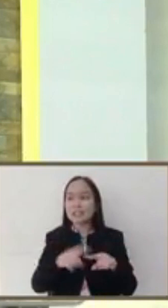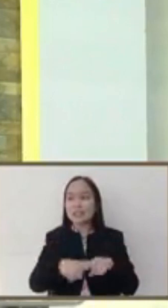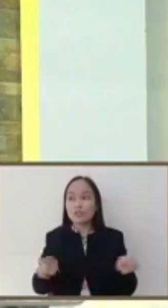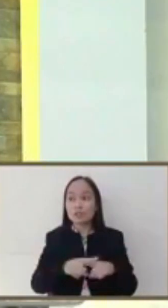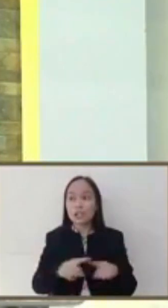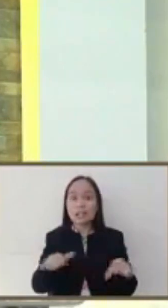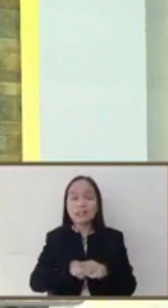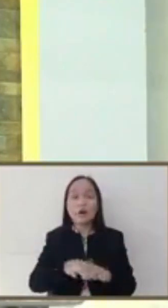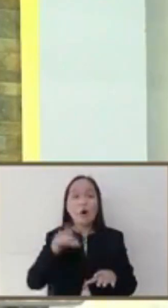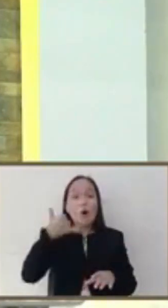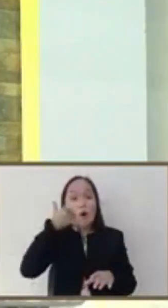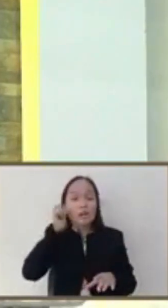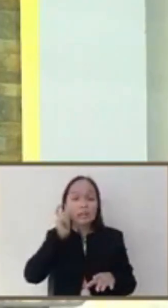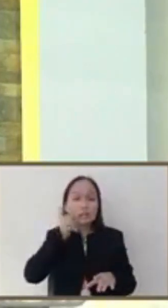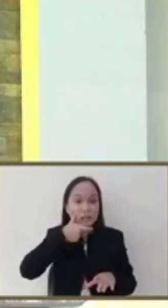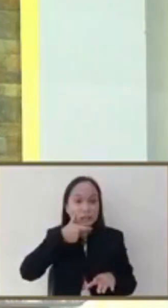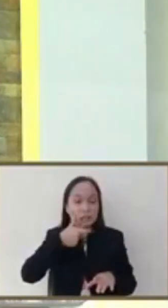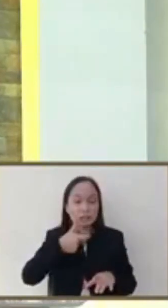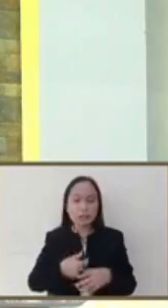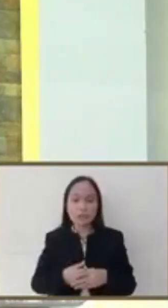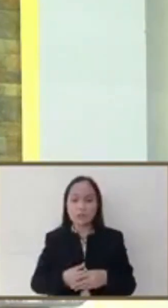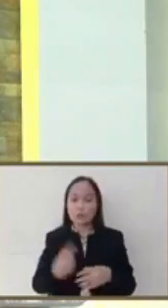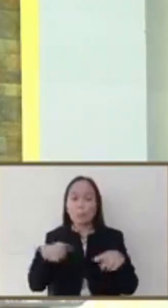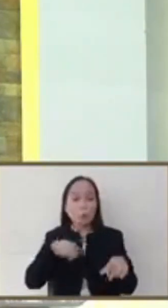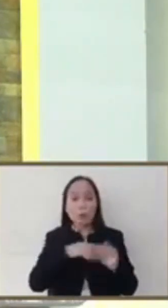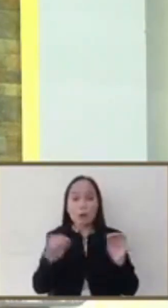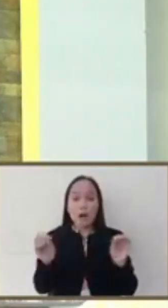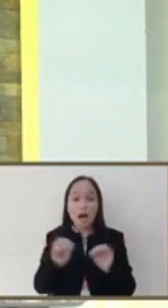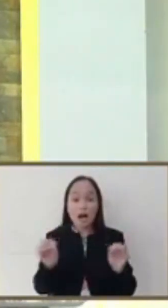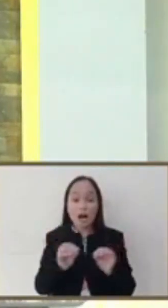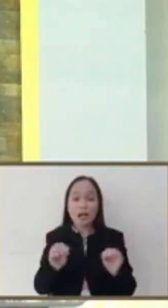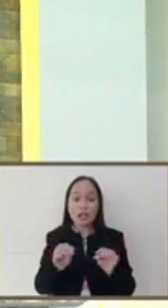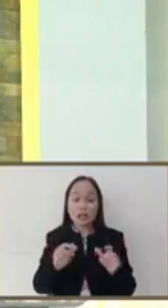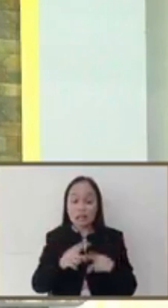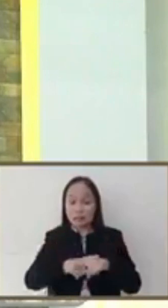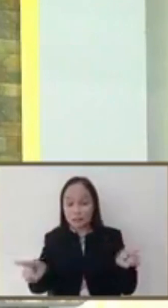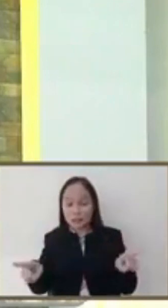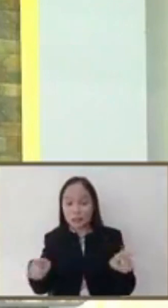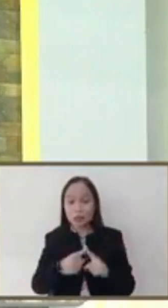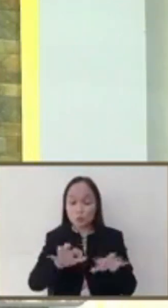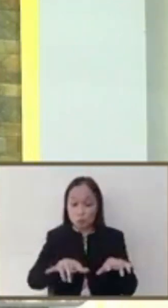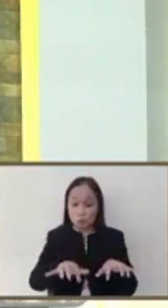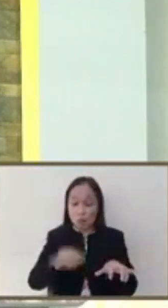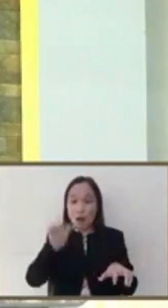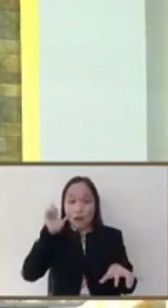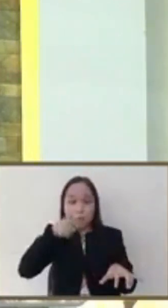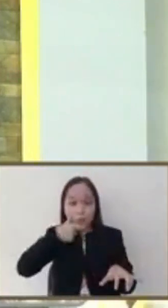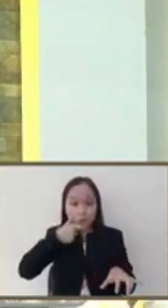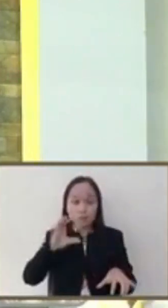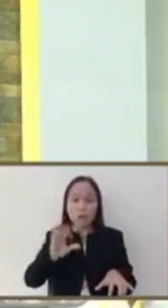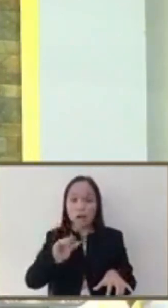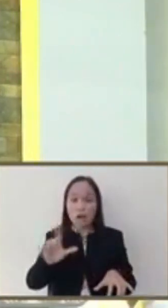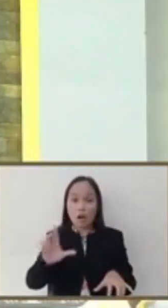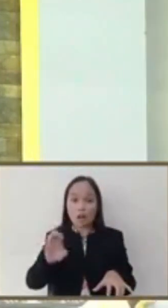Center? Call center. Wala tayong pagkakaiba. Yung mga computers na yan, wala ho yung pagkakaiba sa call